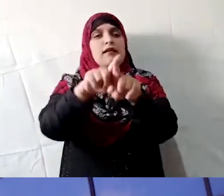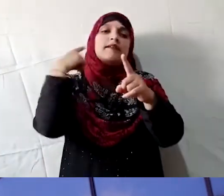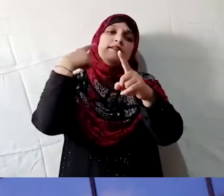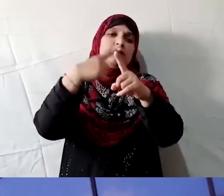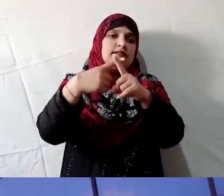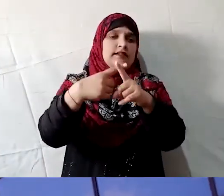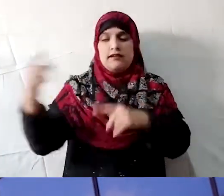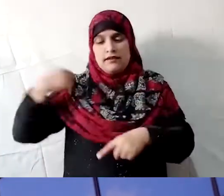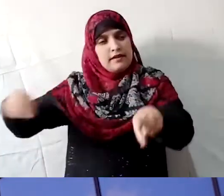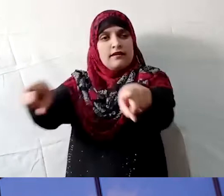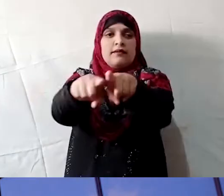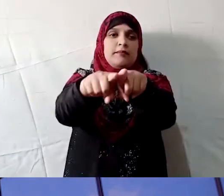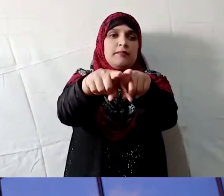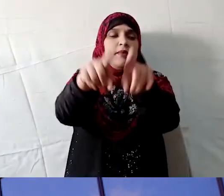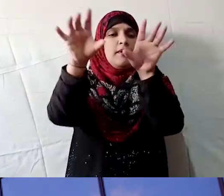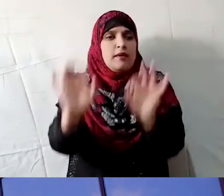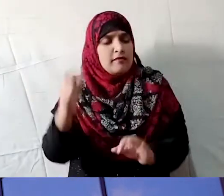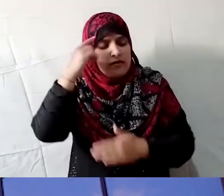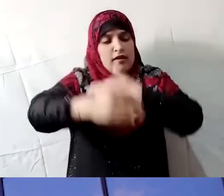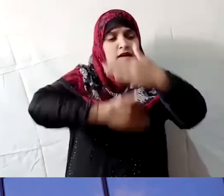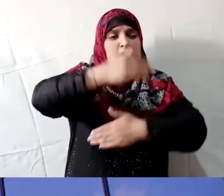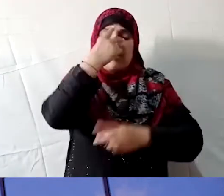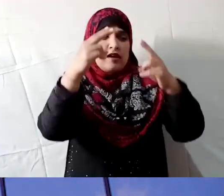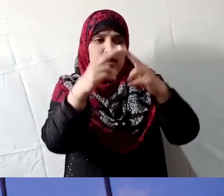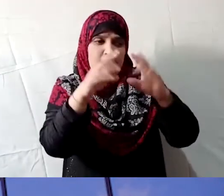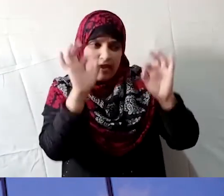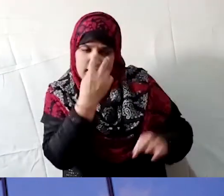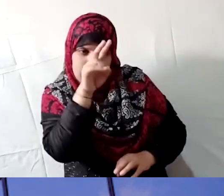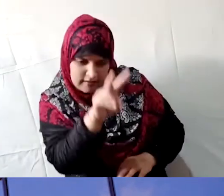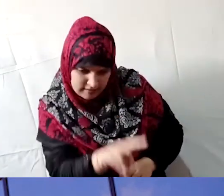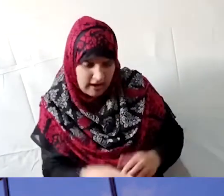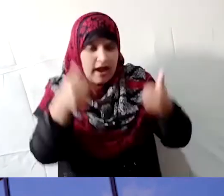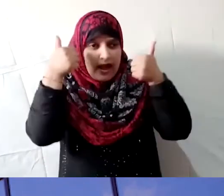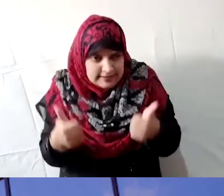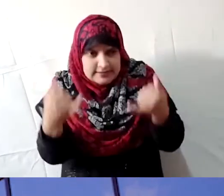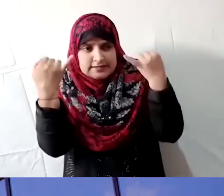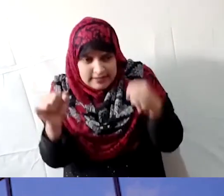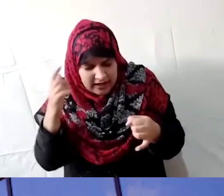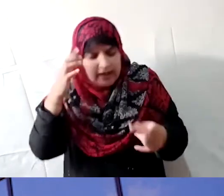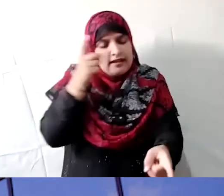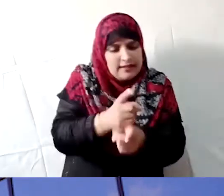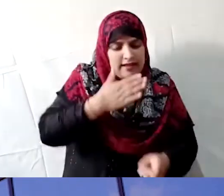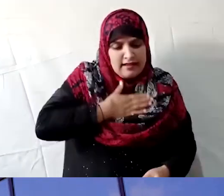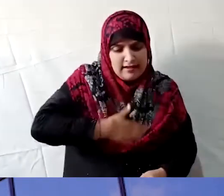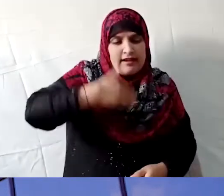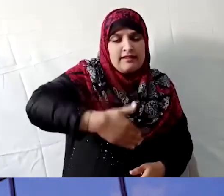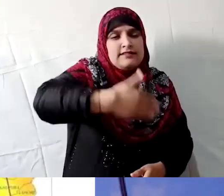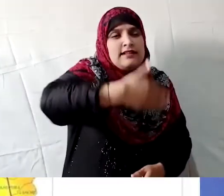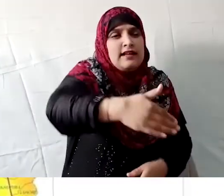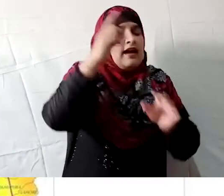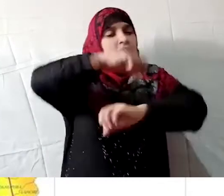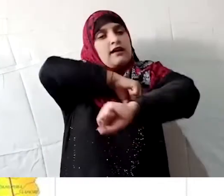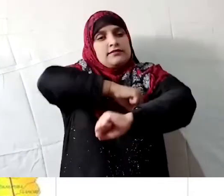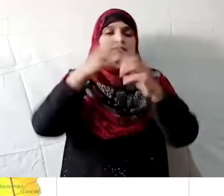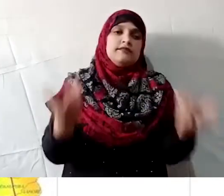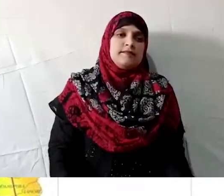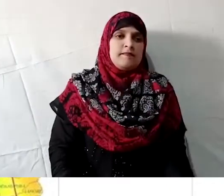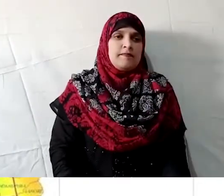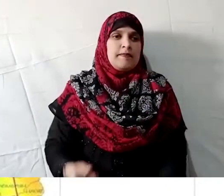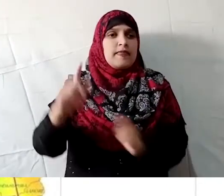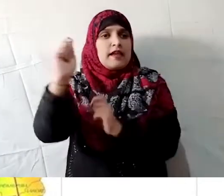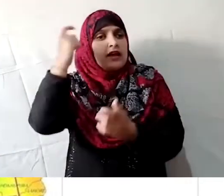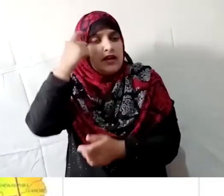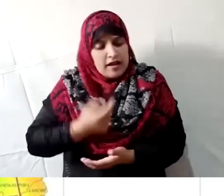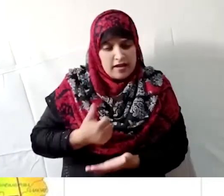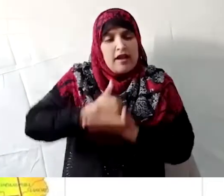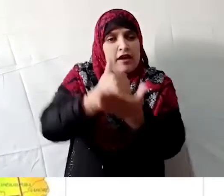इन आफात से बचने के लिए और लोगों को एमरजेंसी इमदाद मुहैया करने के लिए सबसे पहले उन डिस्ट्रिक्ट्स को मद्देनज़र